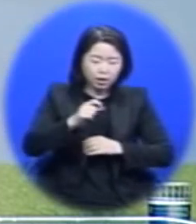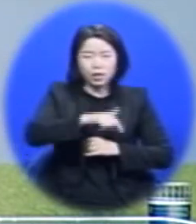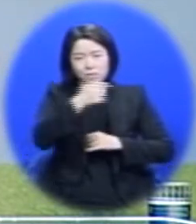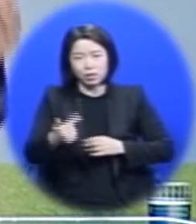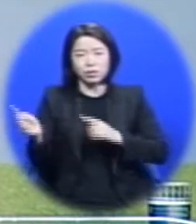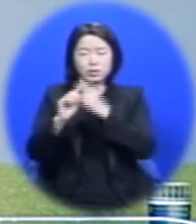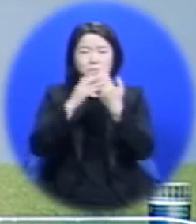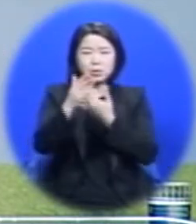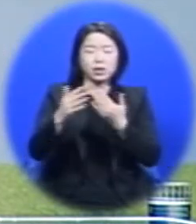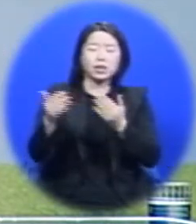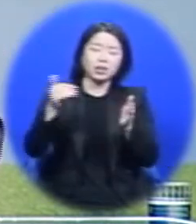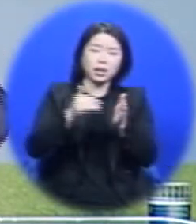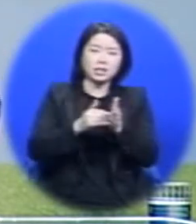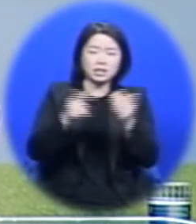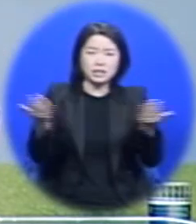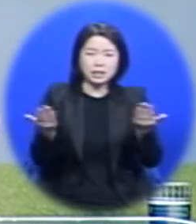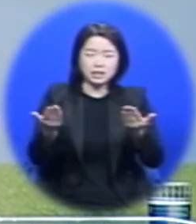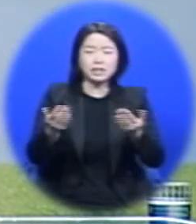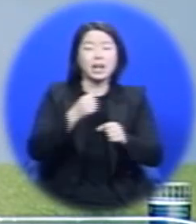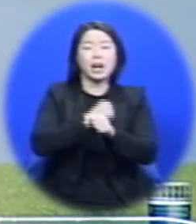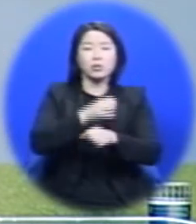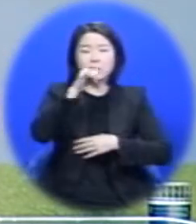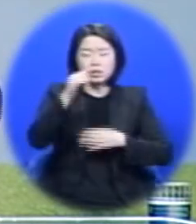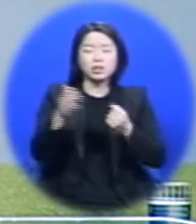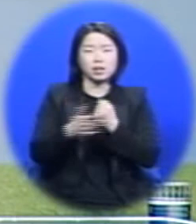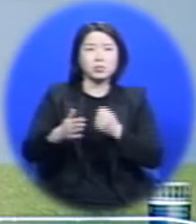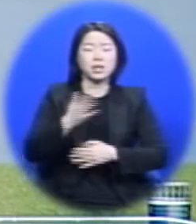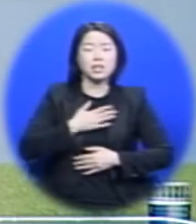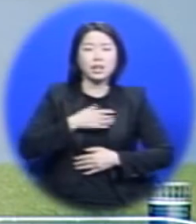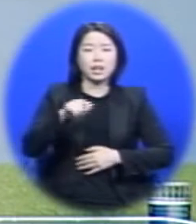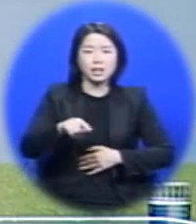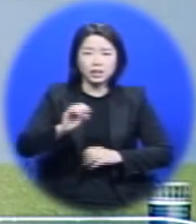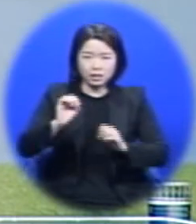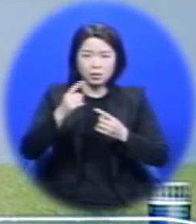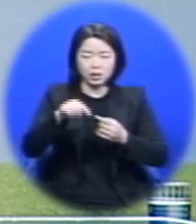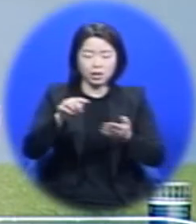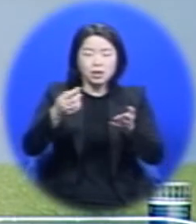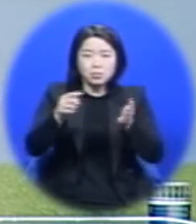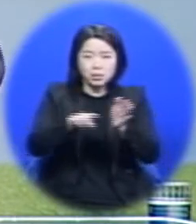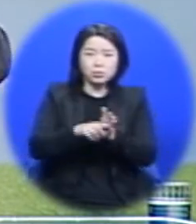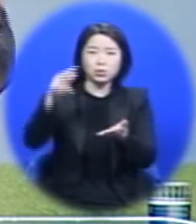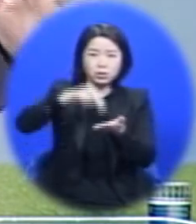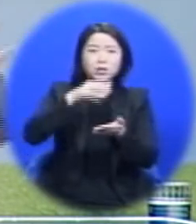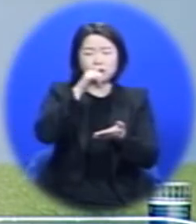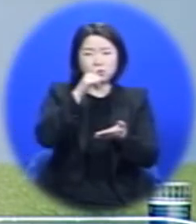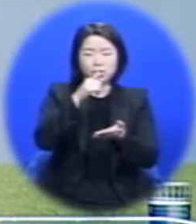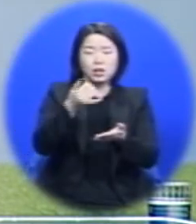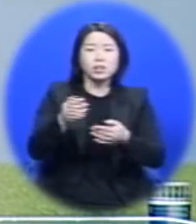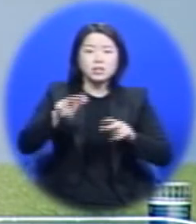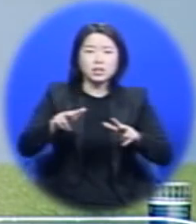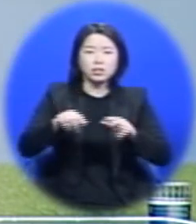집회까지 늘 저에게 이런 사역을 하고 있었기 때문에 제가 그나마도 이런 믿음으로 서 있었던 거예요. 이제는 그거 다